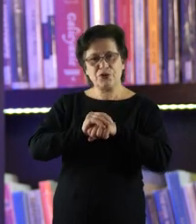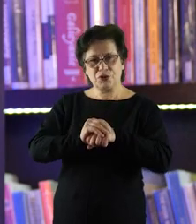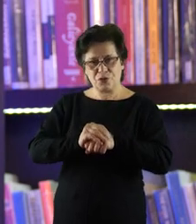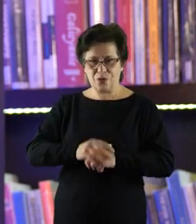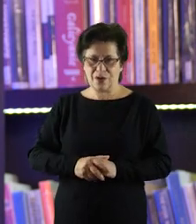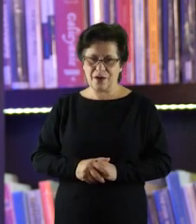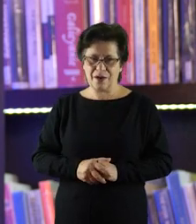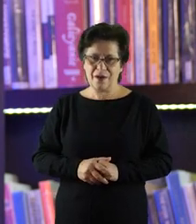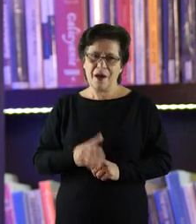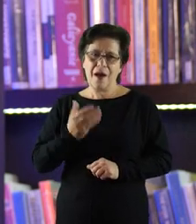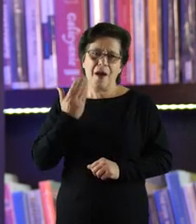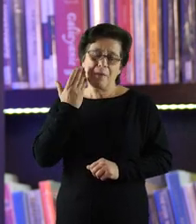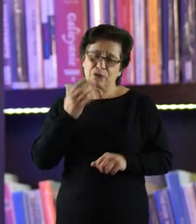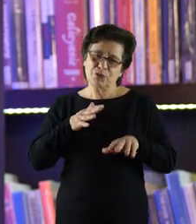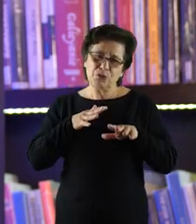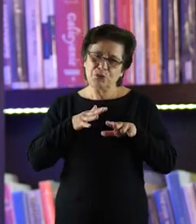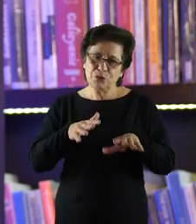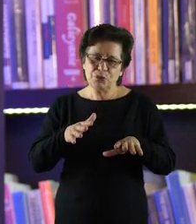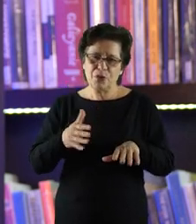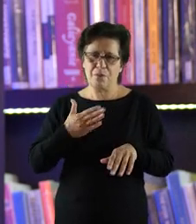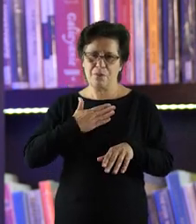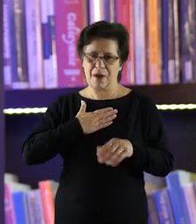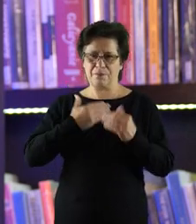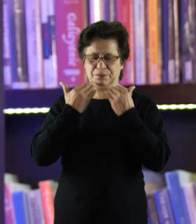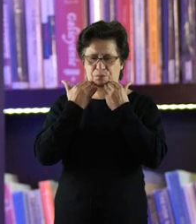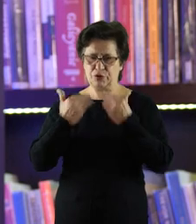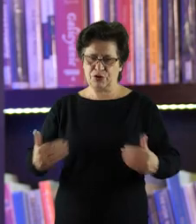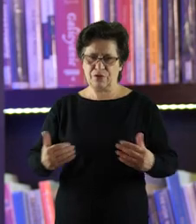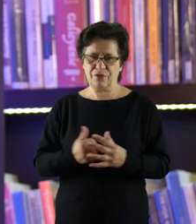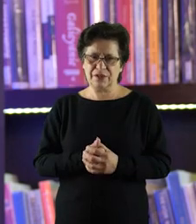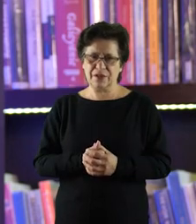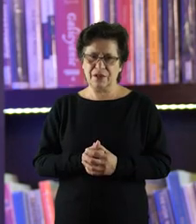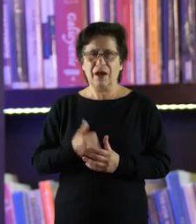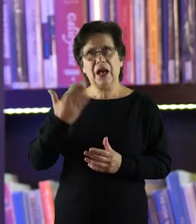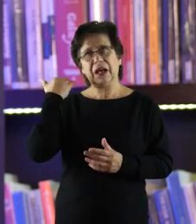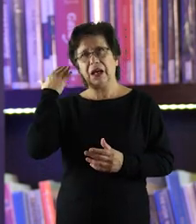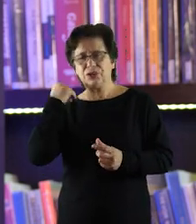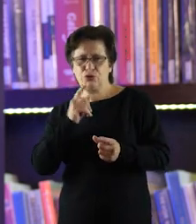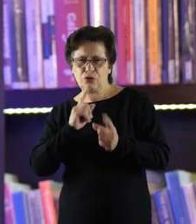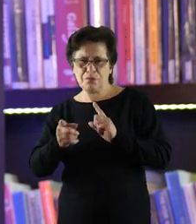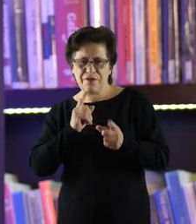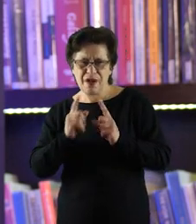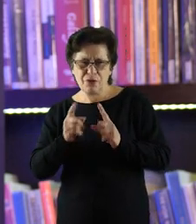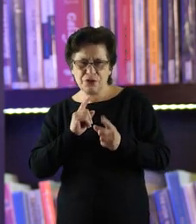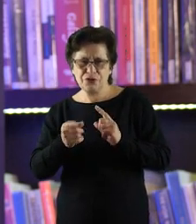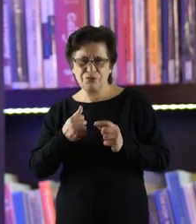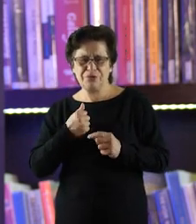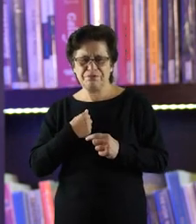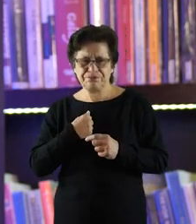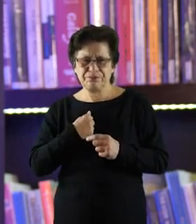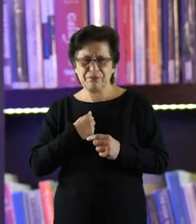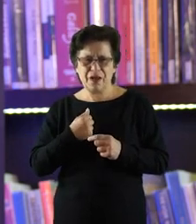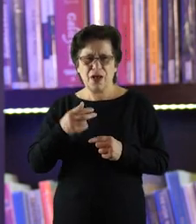której bardzo wiele zawdzięczam. Kiedyś, gdy rozmawiałyśmy, zrozumiałam, że wszyscy